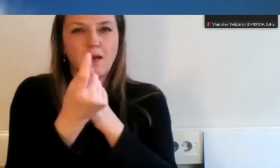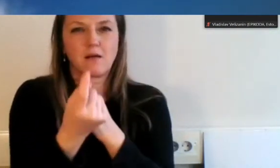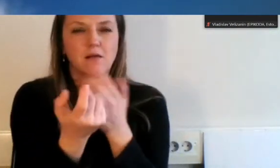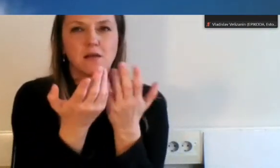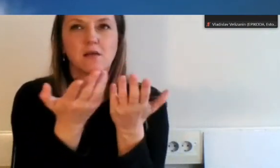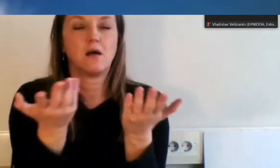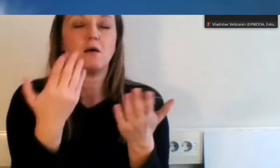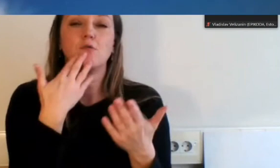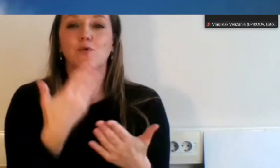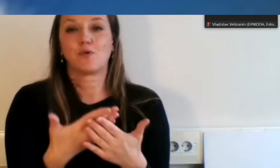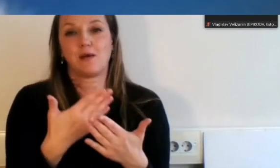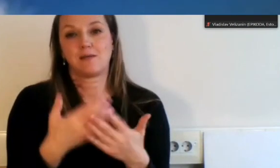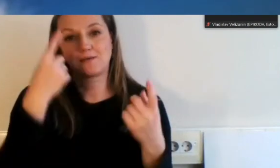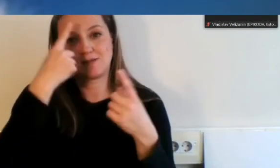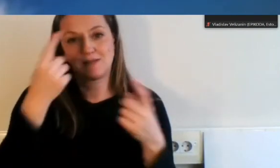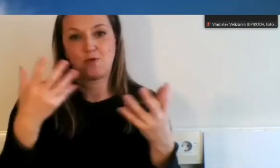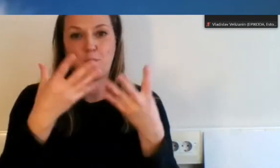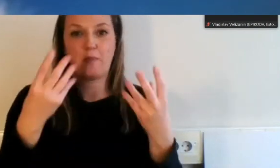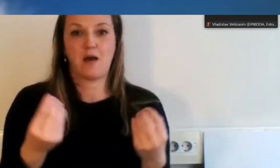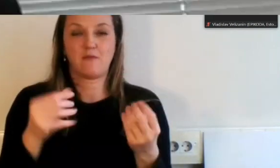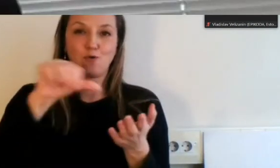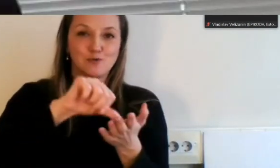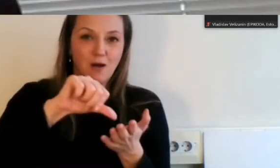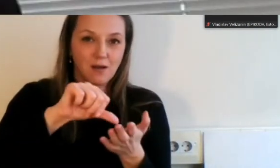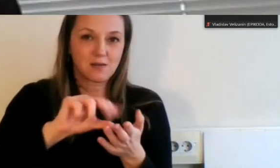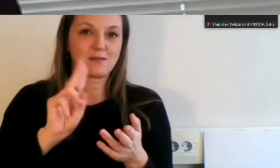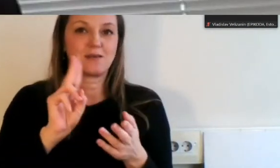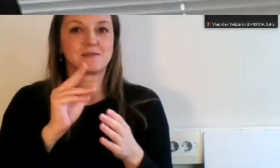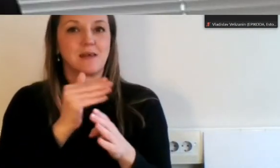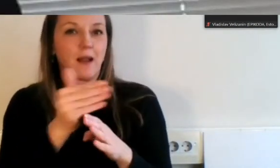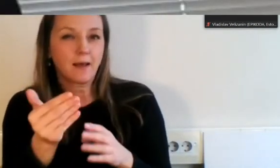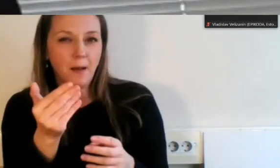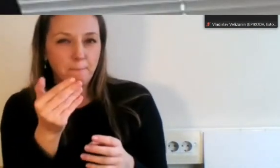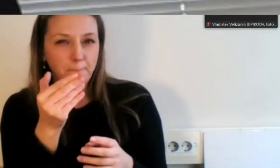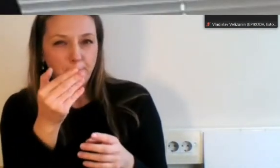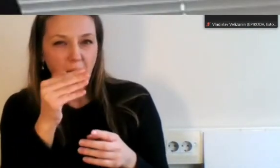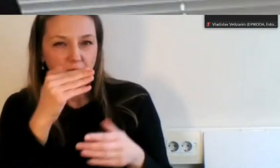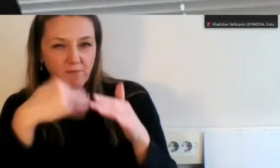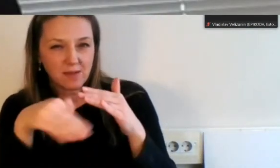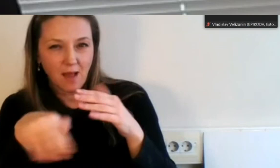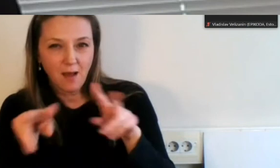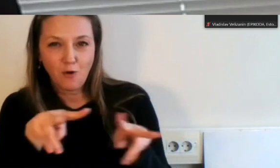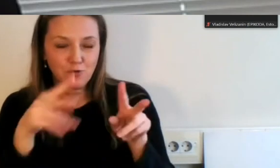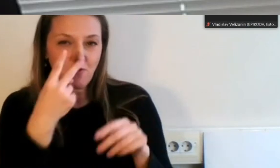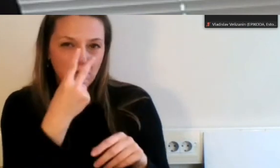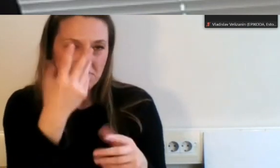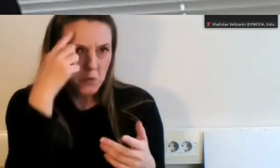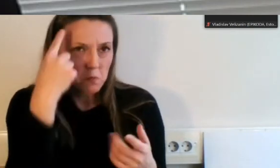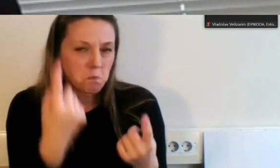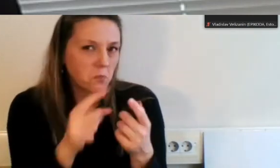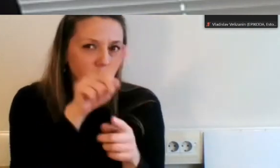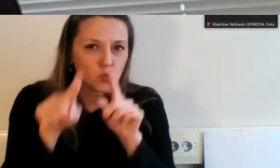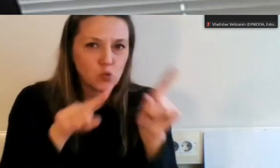ka tõhustusdoose hakkama tegema? Selle kohta praegu ei ole infot, sest et lapsi hakati